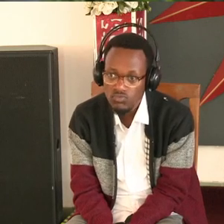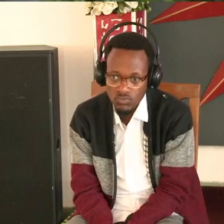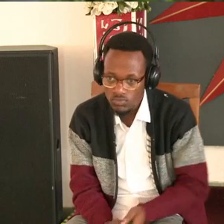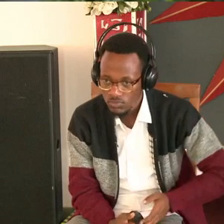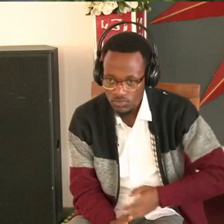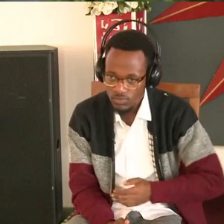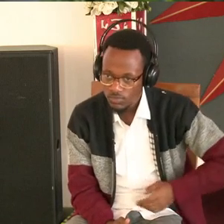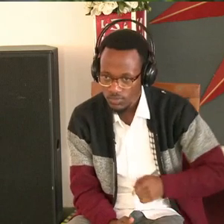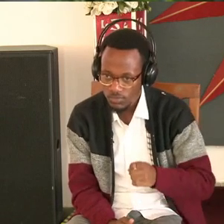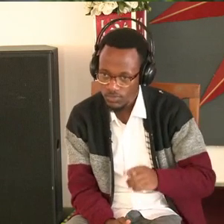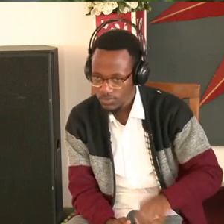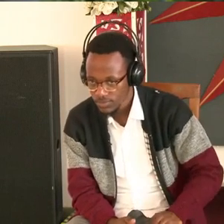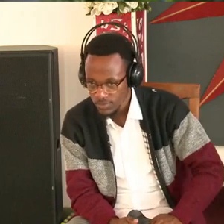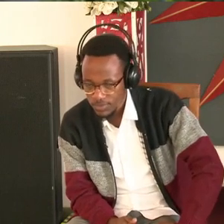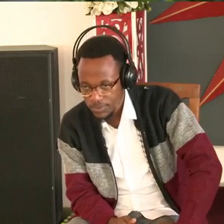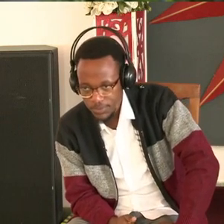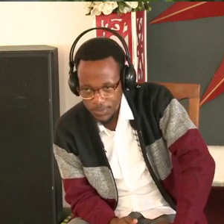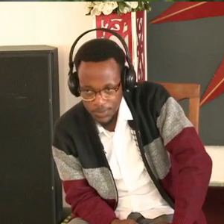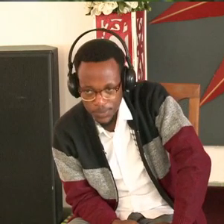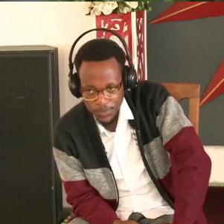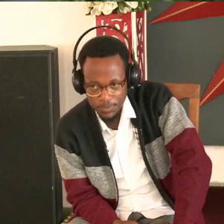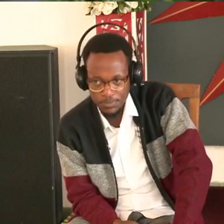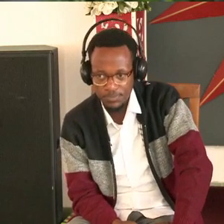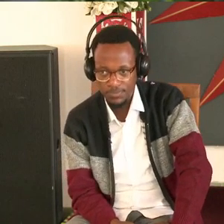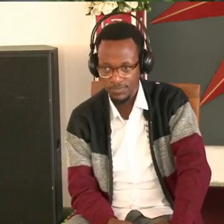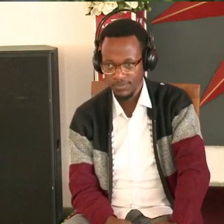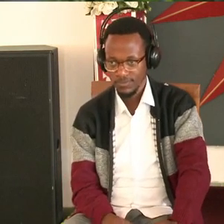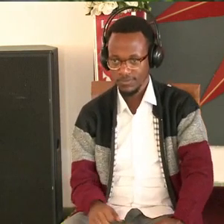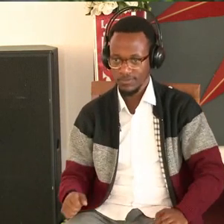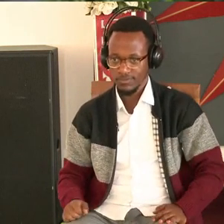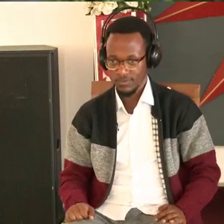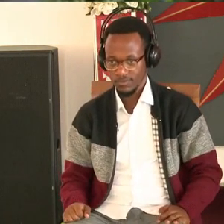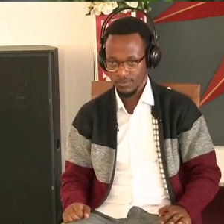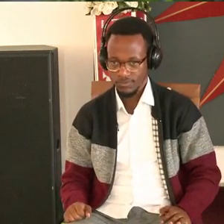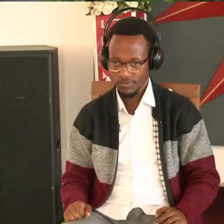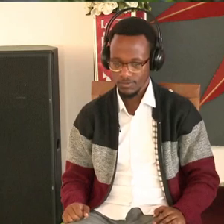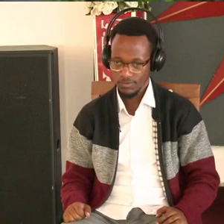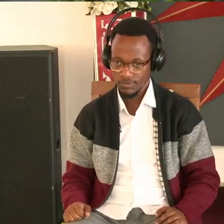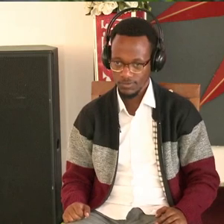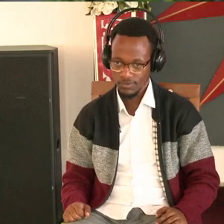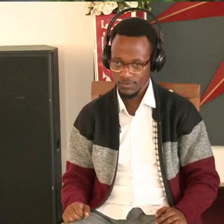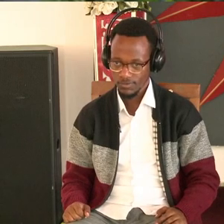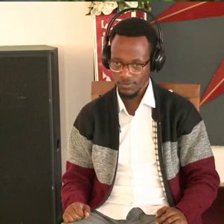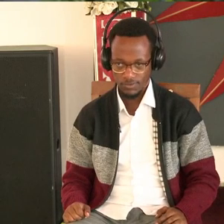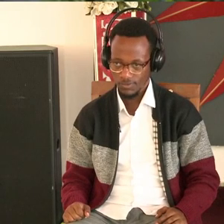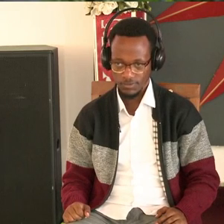Je voudrais moi aussi saluer tout le monde